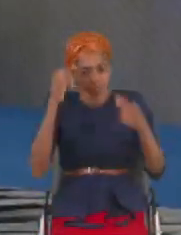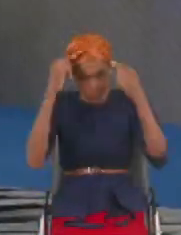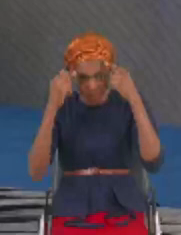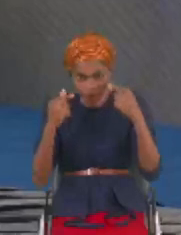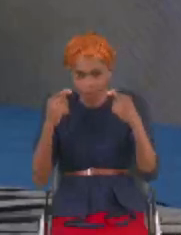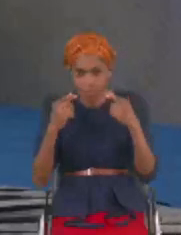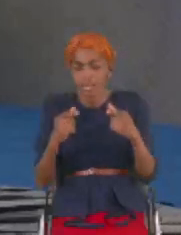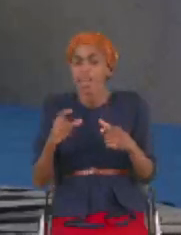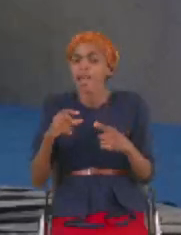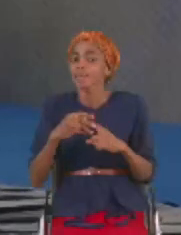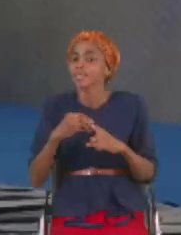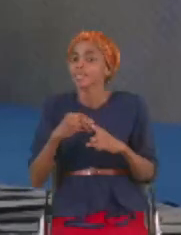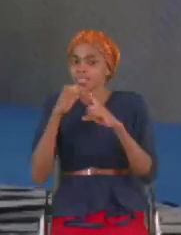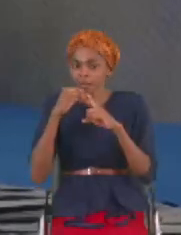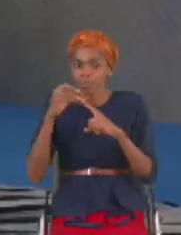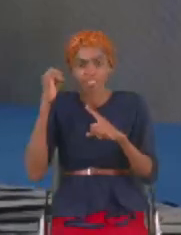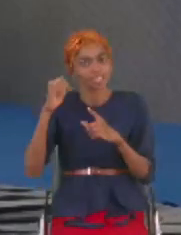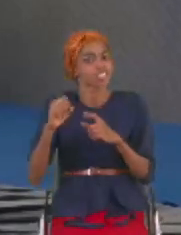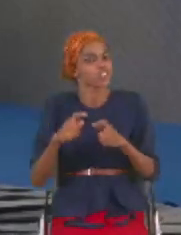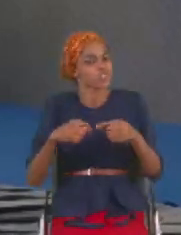les règles